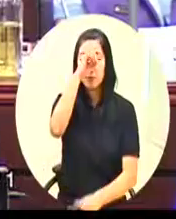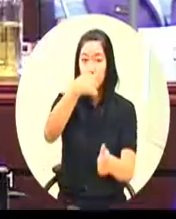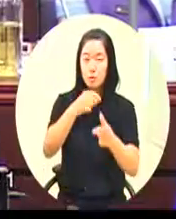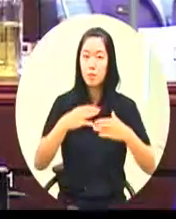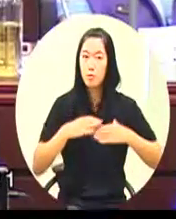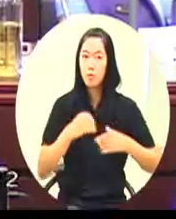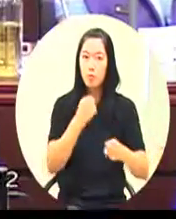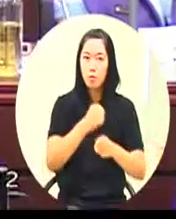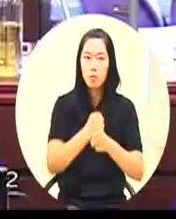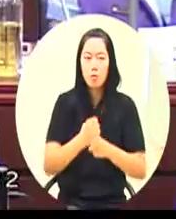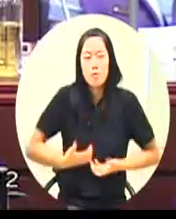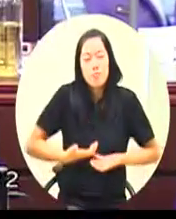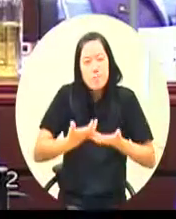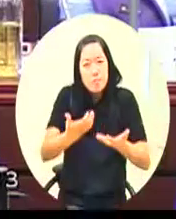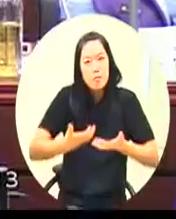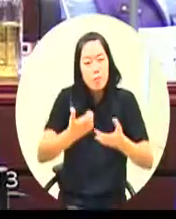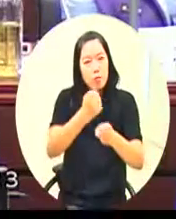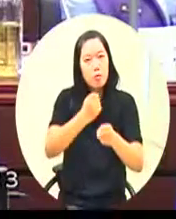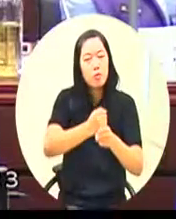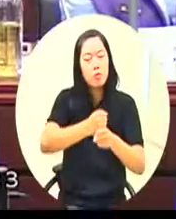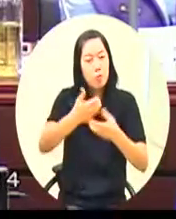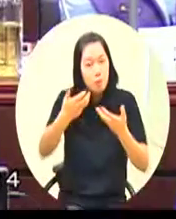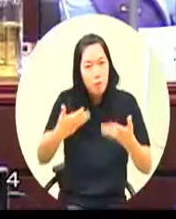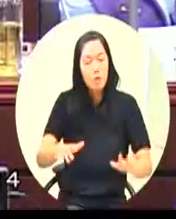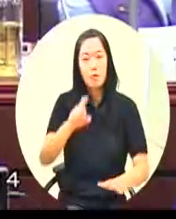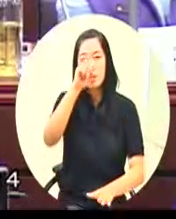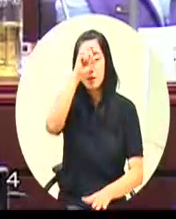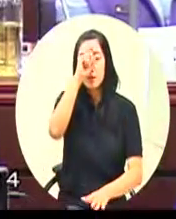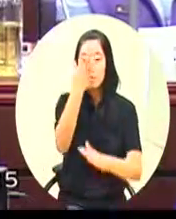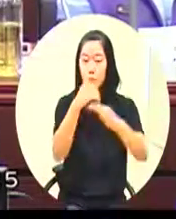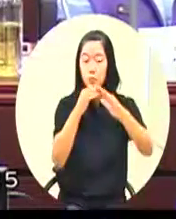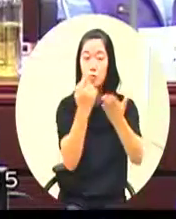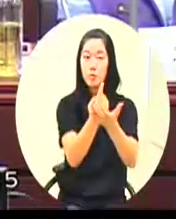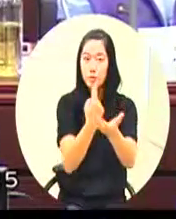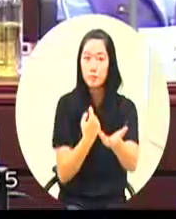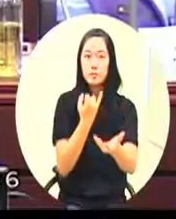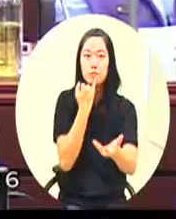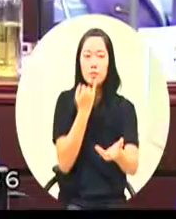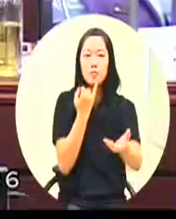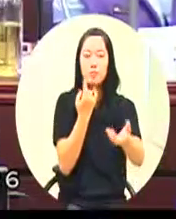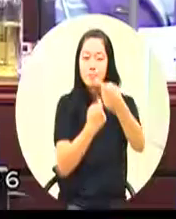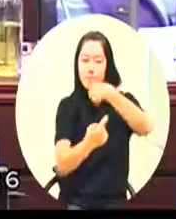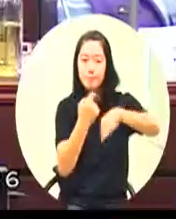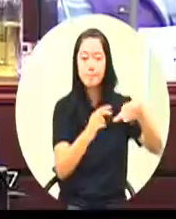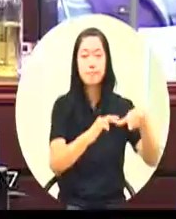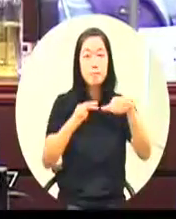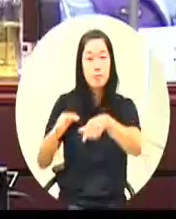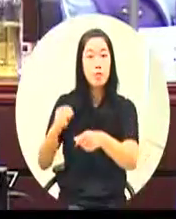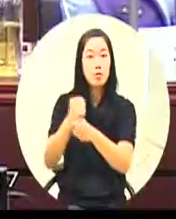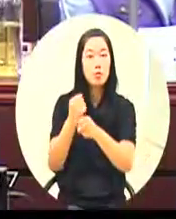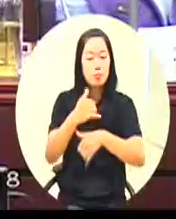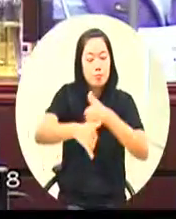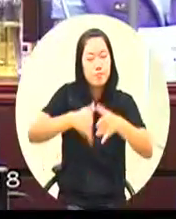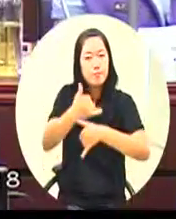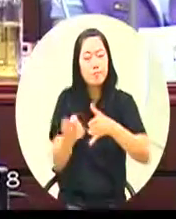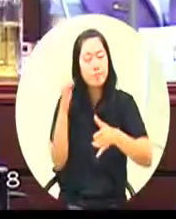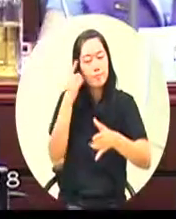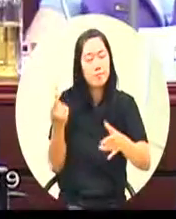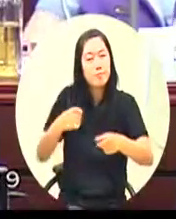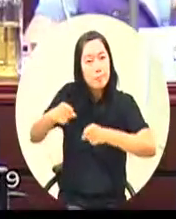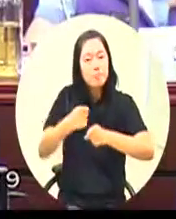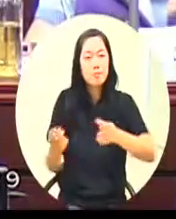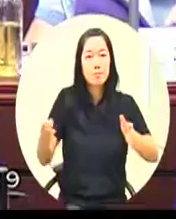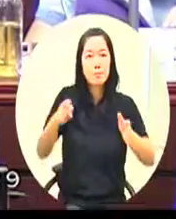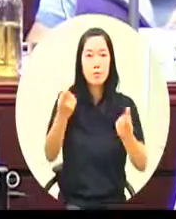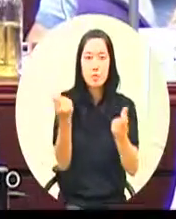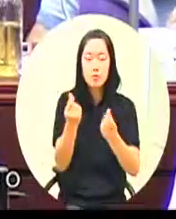很多很多的贡献，在他离开校园退场的时候，他有好多转衔的一个生涯哦，一个包括我们的探